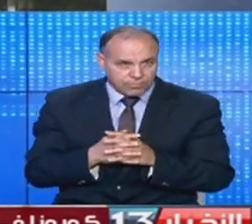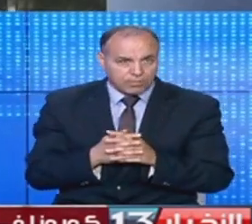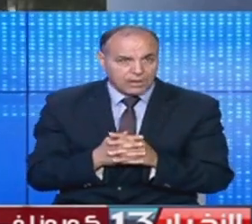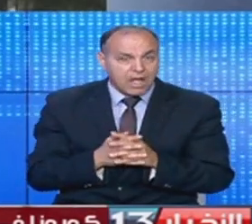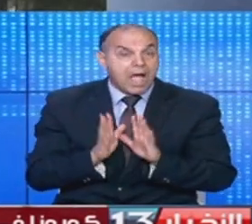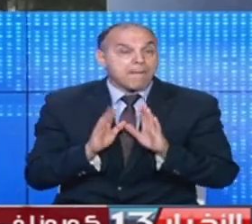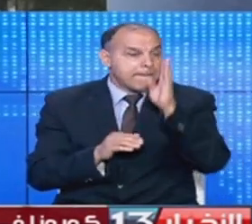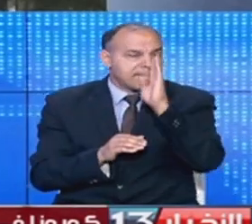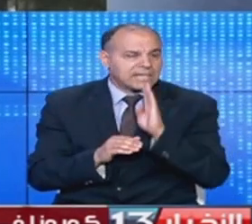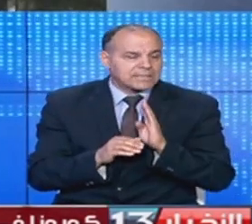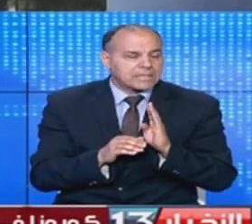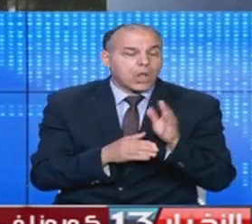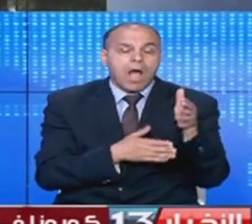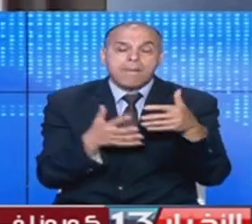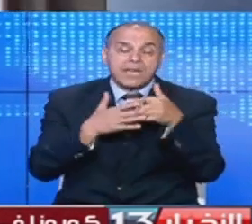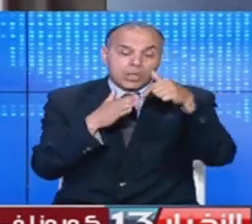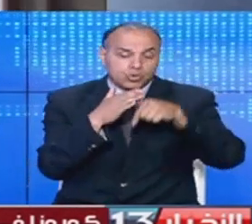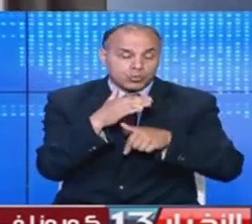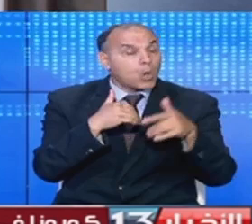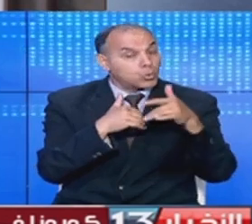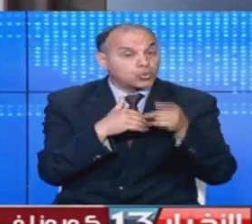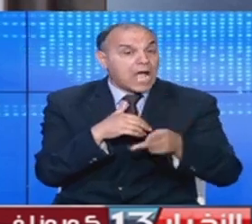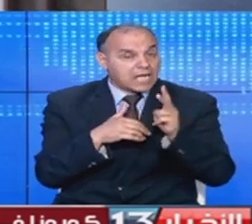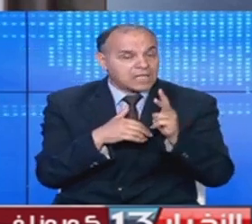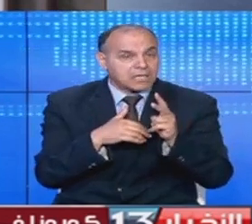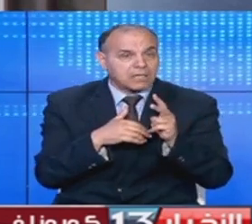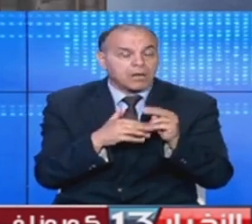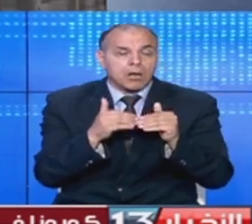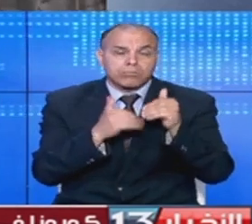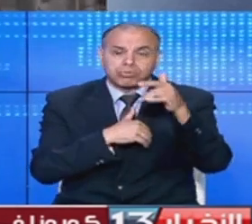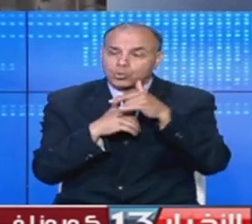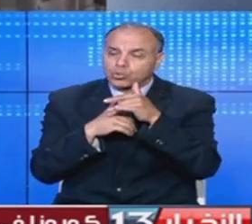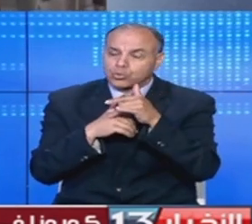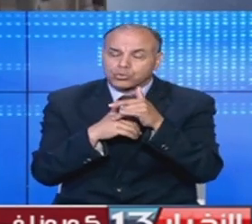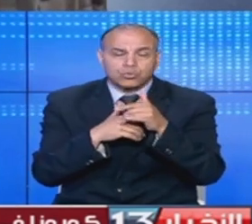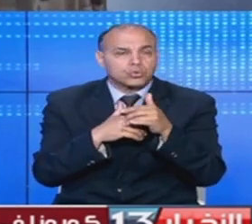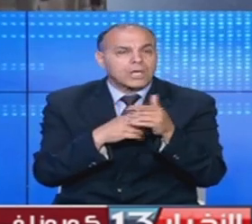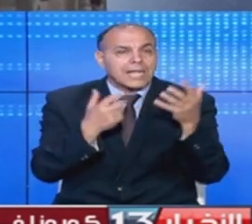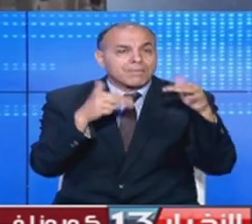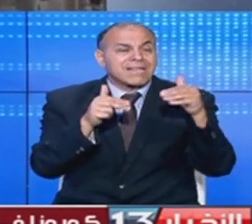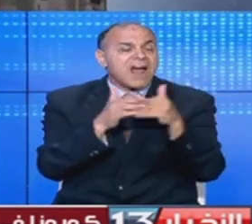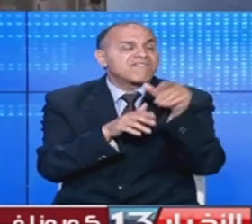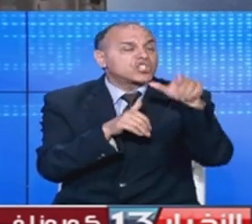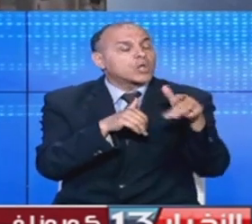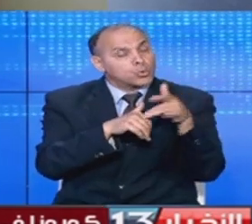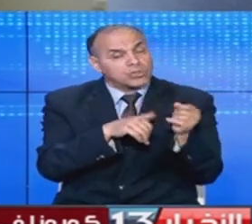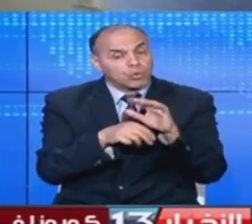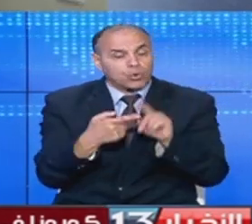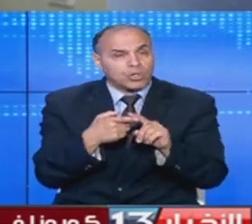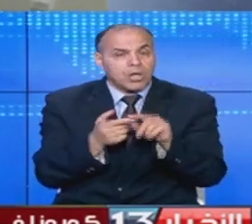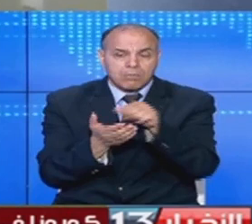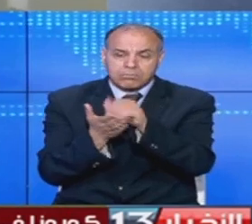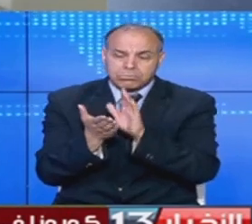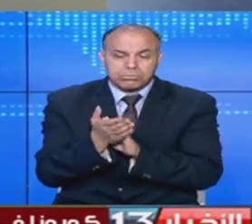أما في البرازيل أكثر دول أمريكا اللاتينية تضررا فقد تخطت الإصابات حاجة حاجز 800 ألف إصابة بعد